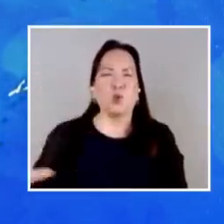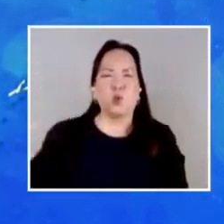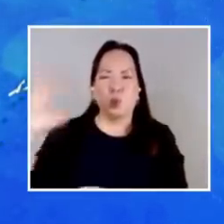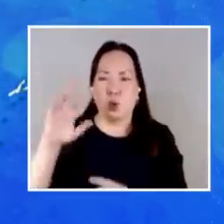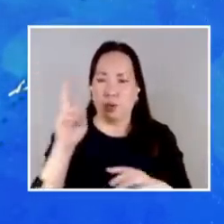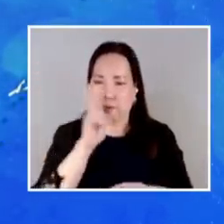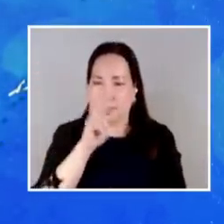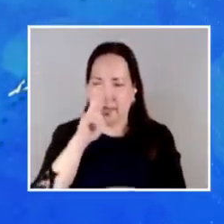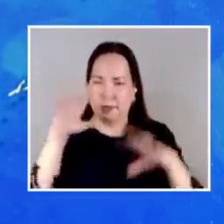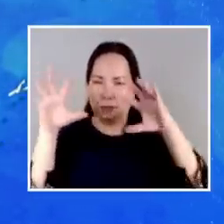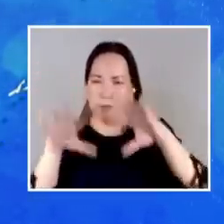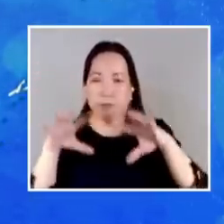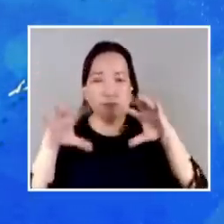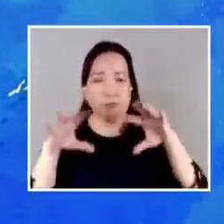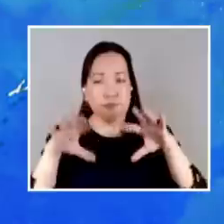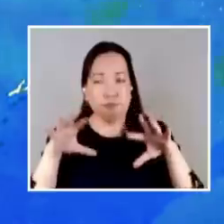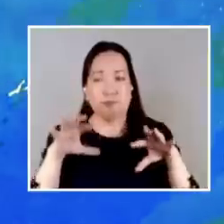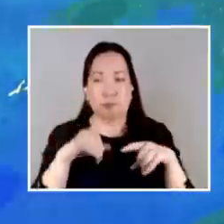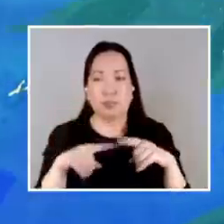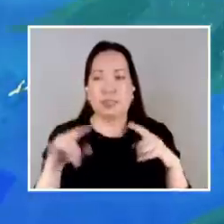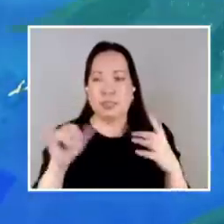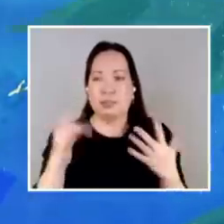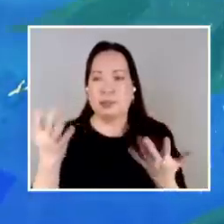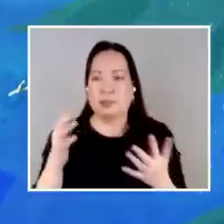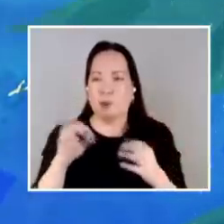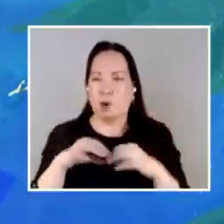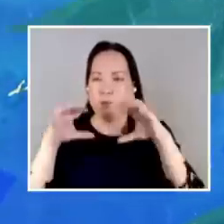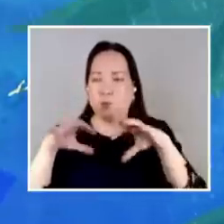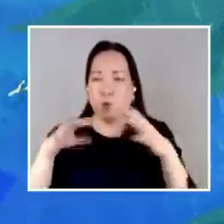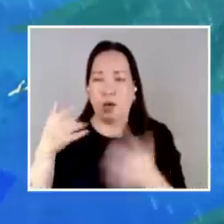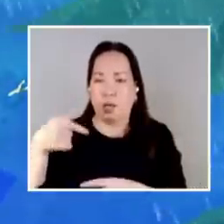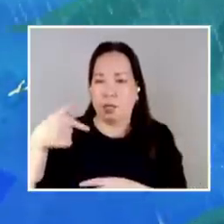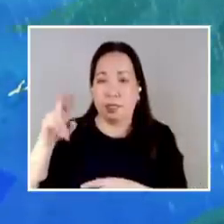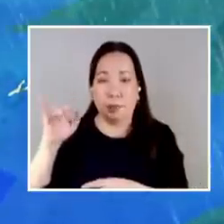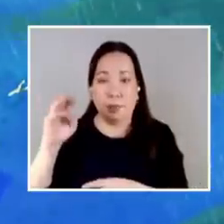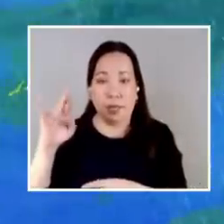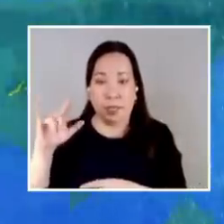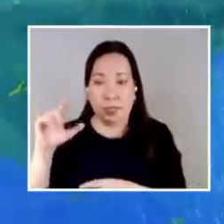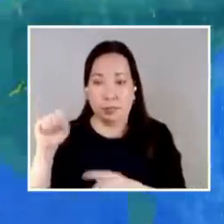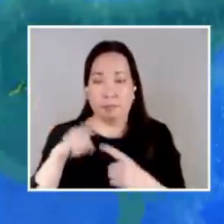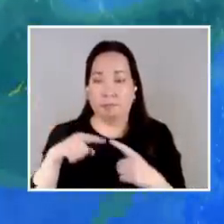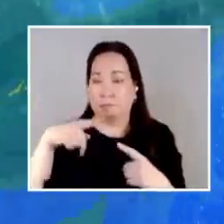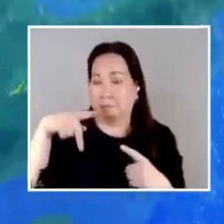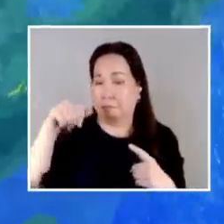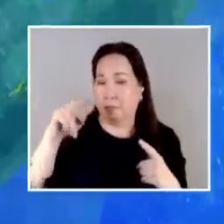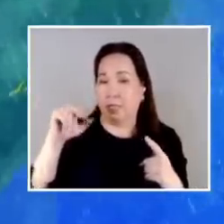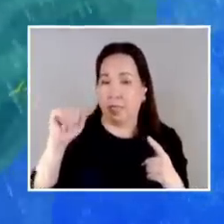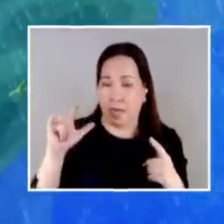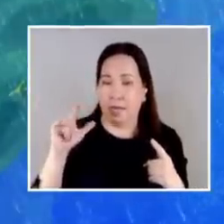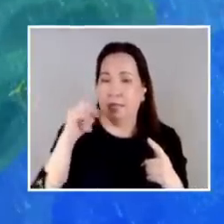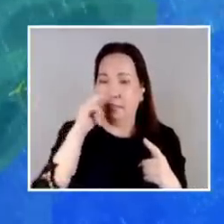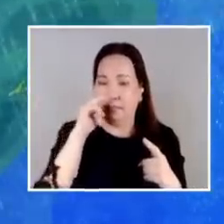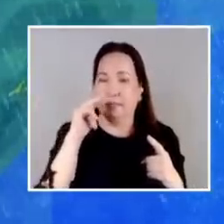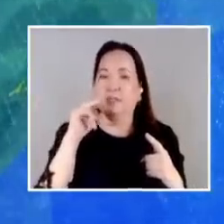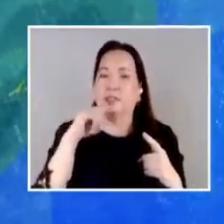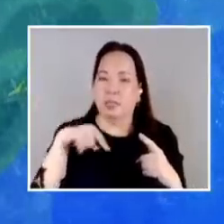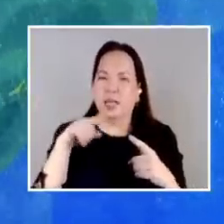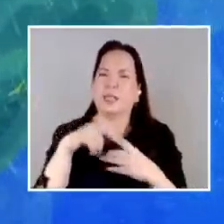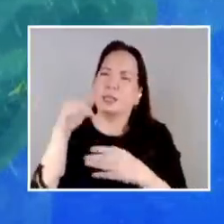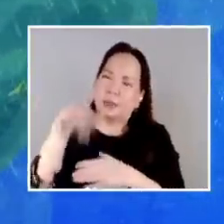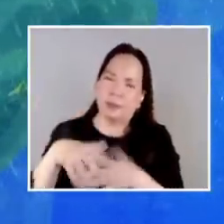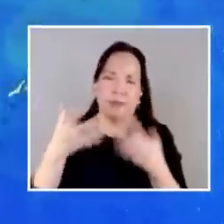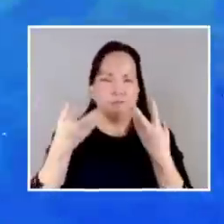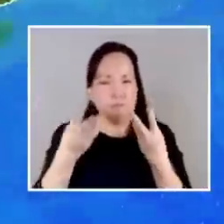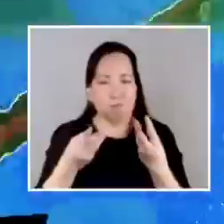pag-ulan at maulan pa po sa Negros, Guimaras at Panay pagsapit ng hapon pero mawawala na ito pagsapit ng gabi.